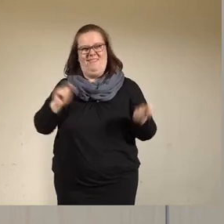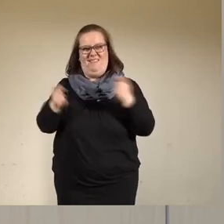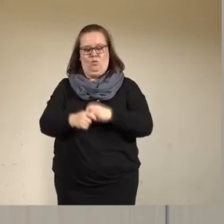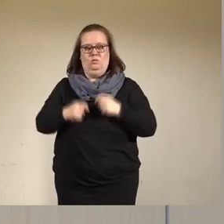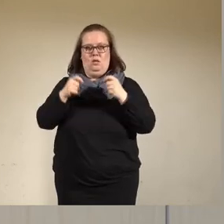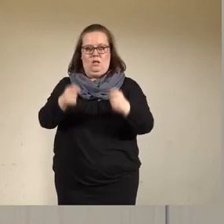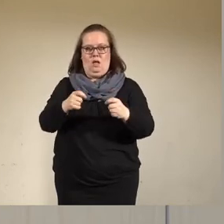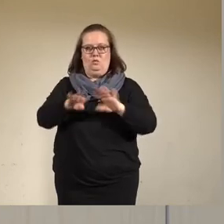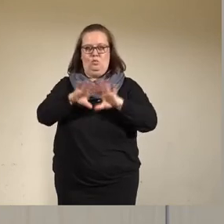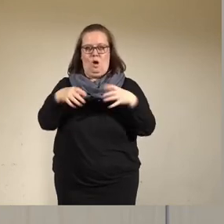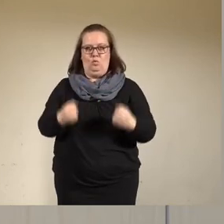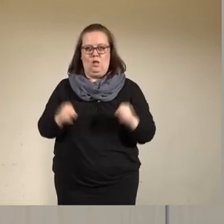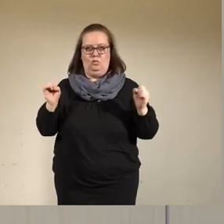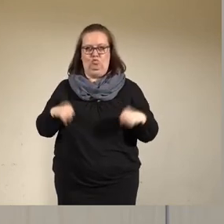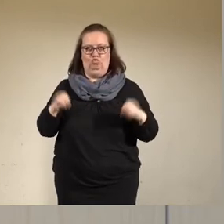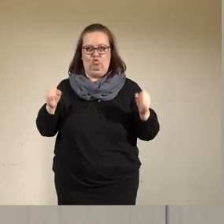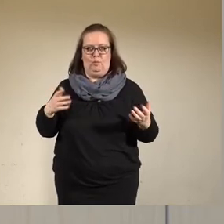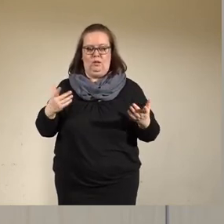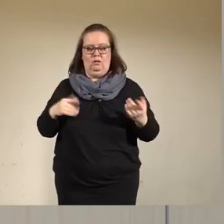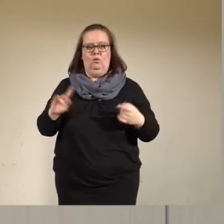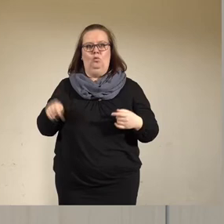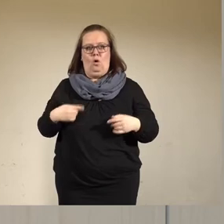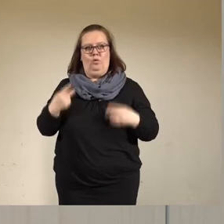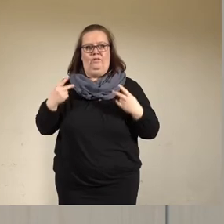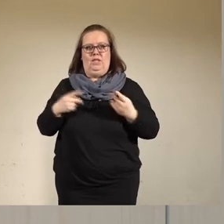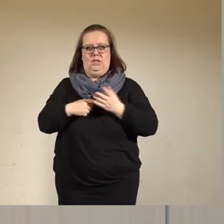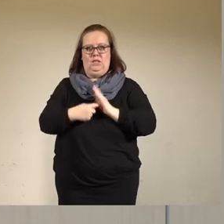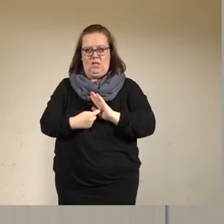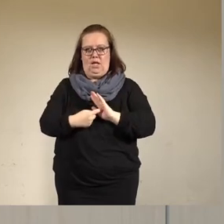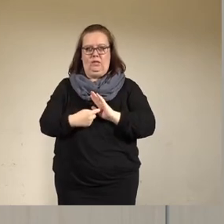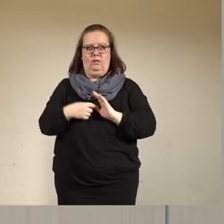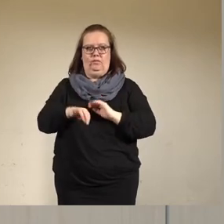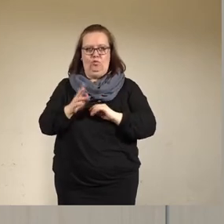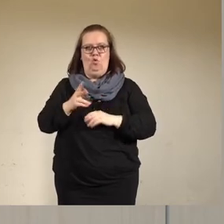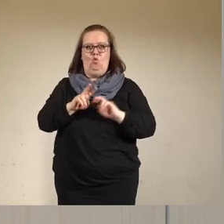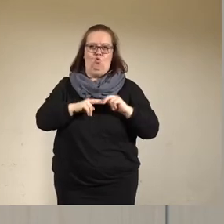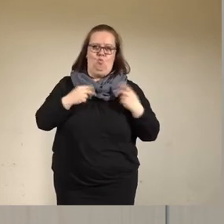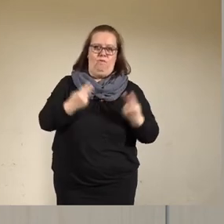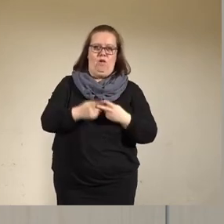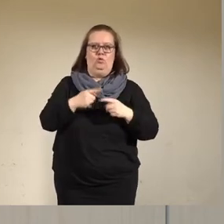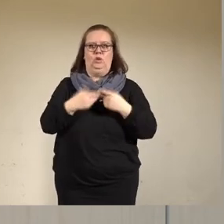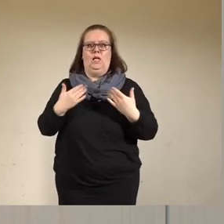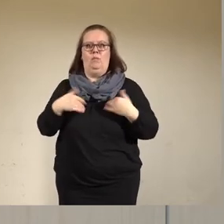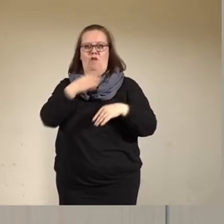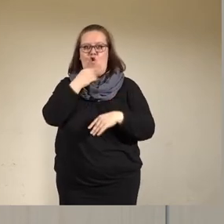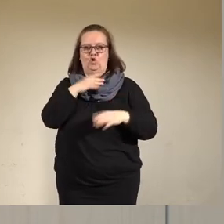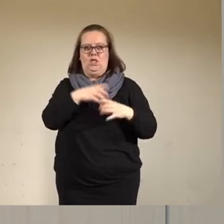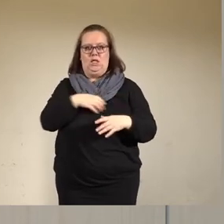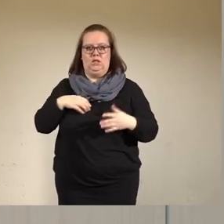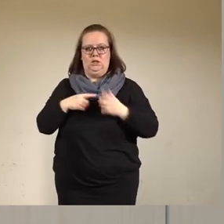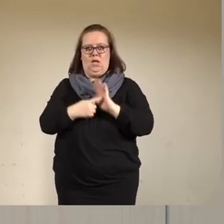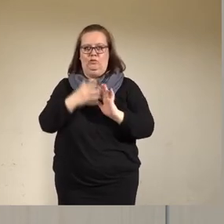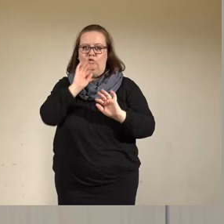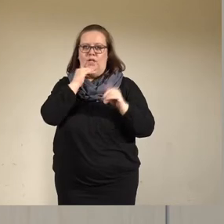Änderungsantrag zum Haushalt zustimmen und damit ein wichtiges Zeichen für ein umwelt- und klimafreundlicheres Dresden